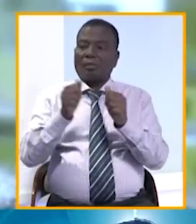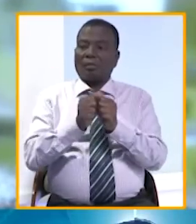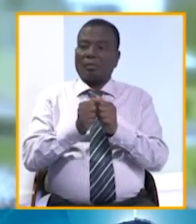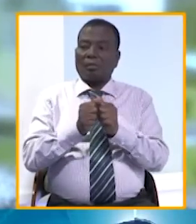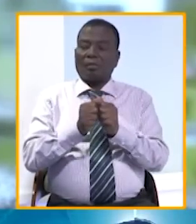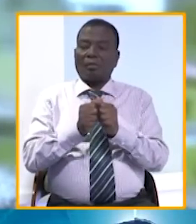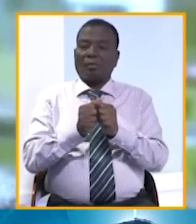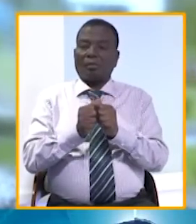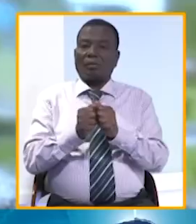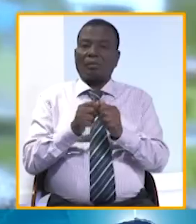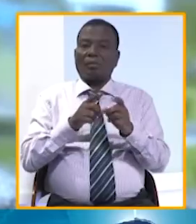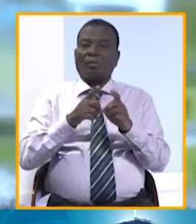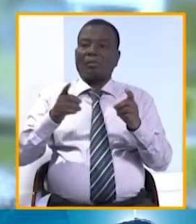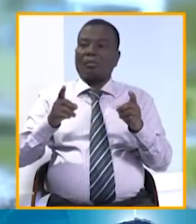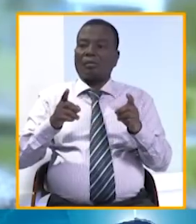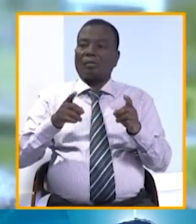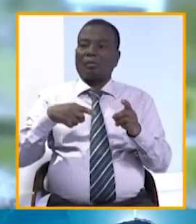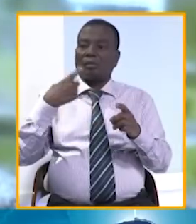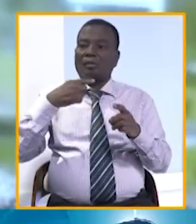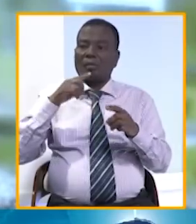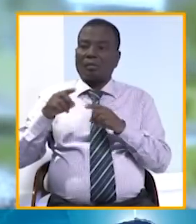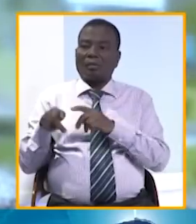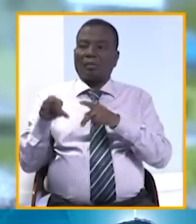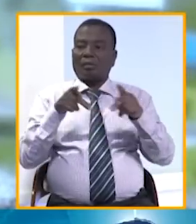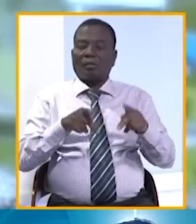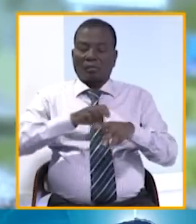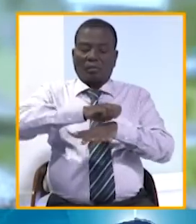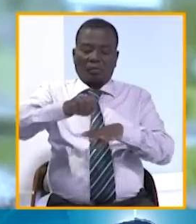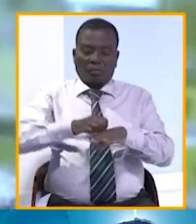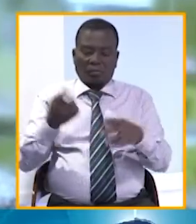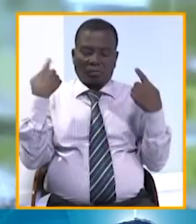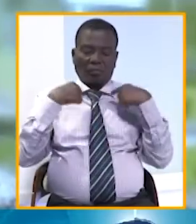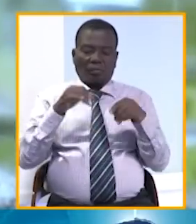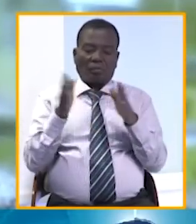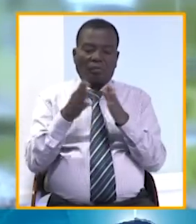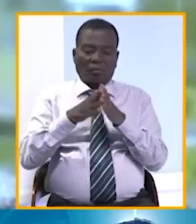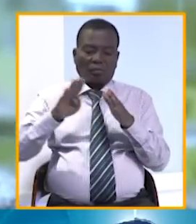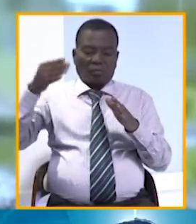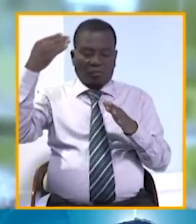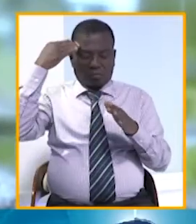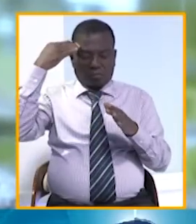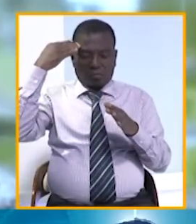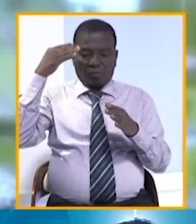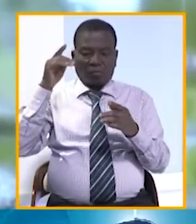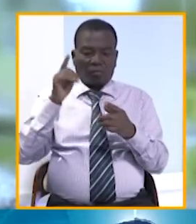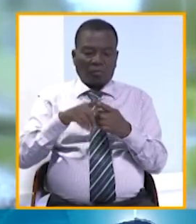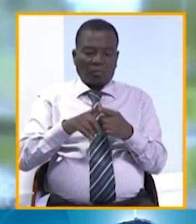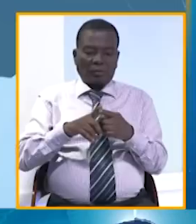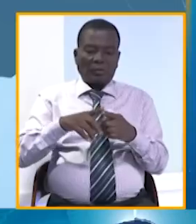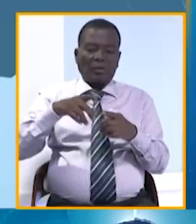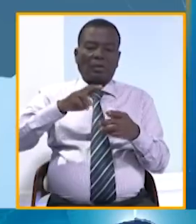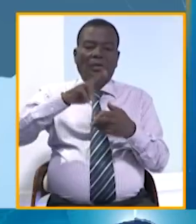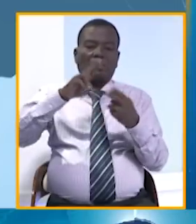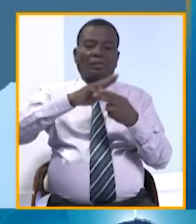eh bien, la vie de la nation qui seront donc engagées au cours de ce conseil des ministres du côté de Yamoussoukro, précisément de l'INPHB, l'Institut